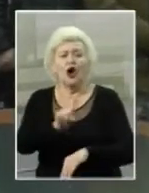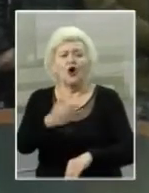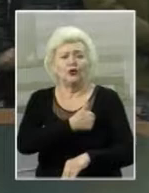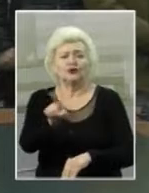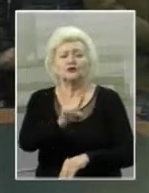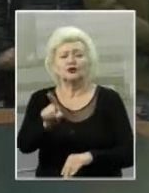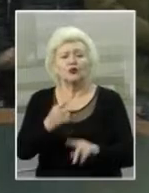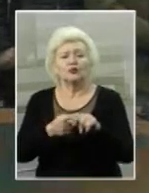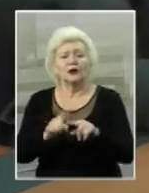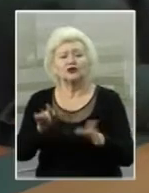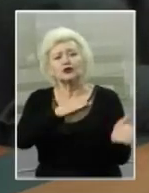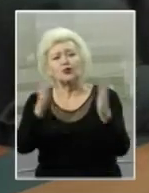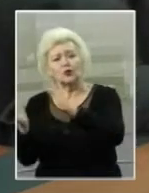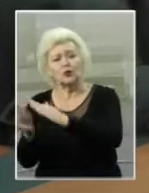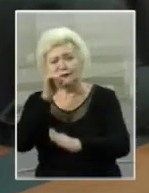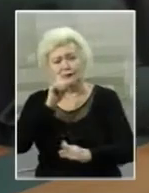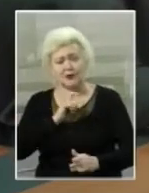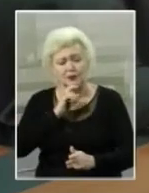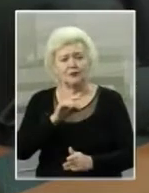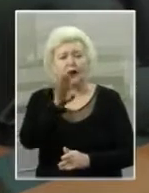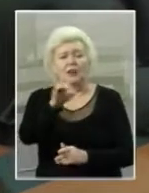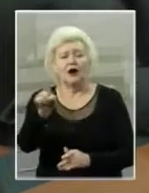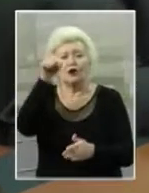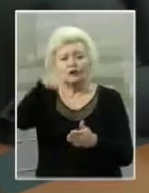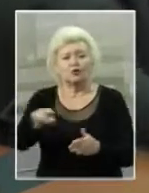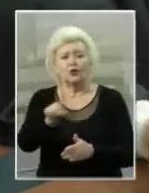от це теж сознання. Чому ви клоните, я не розумію.